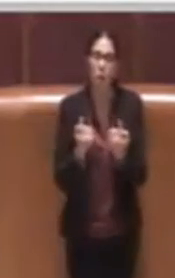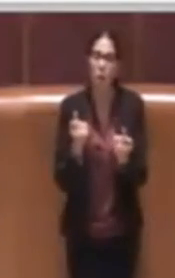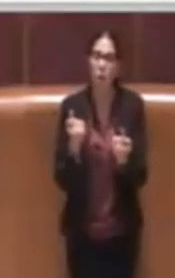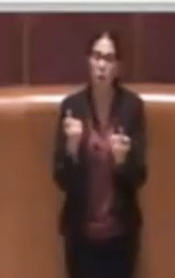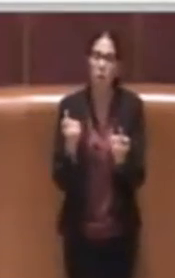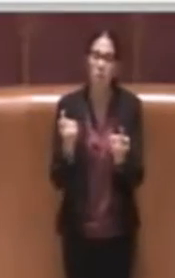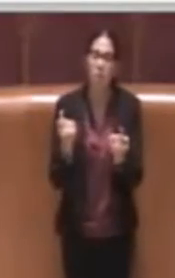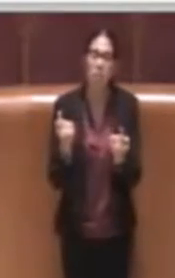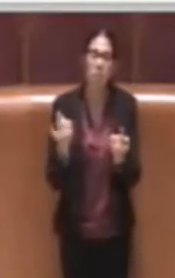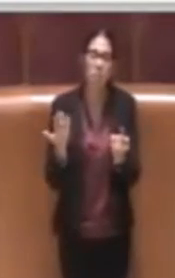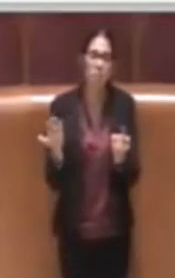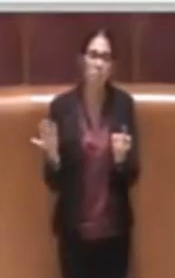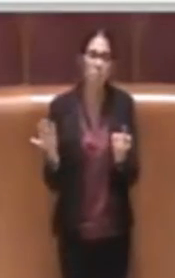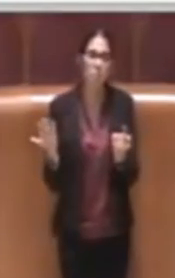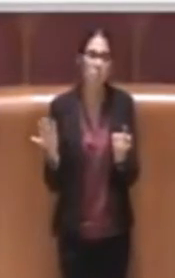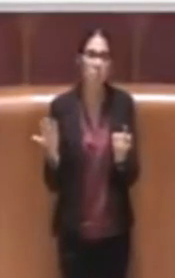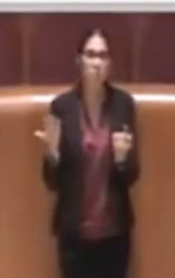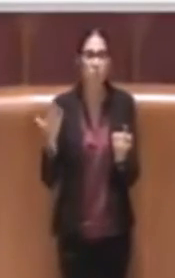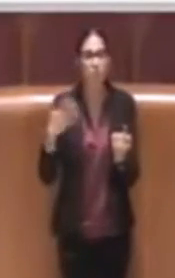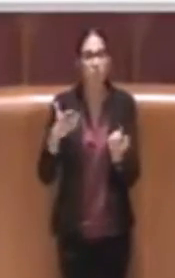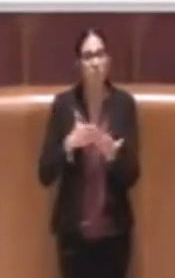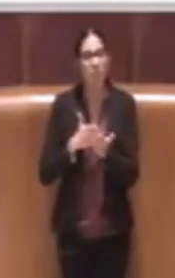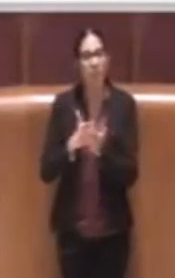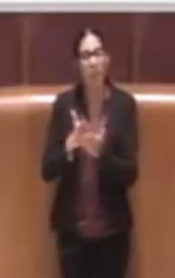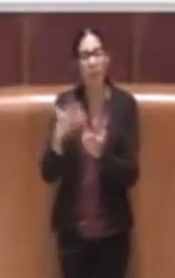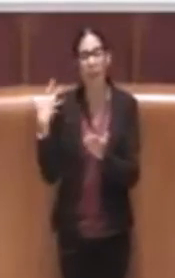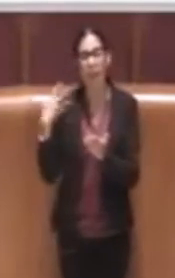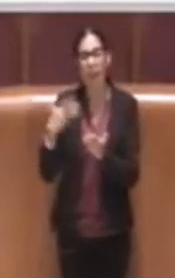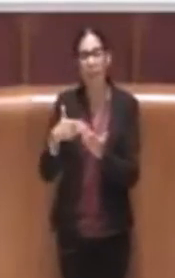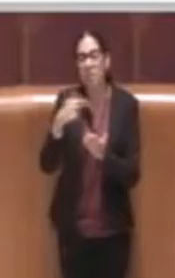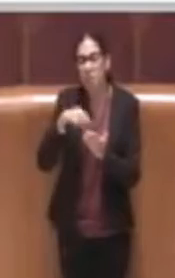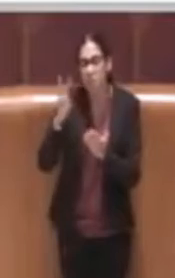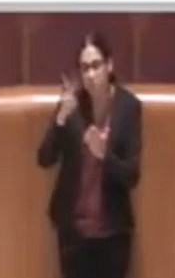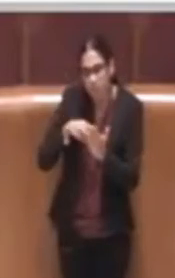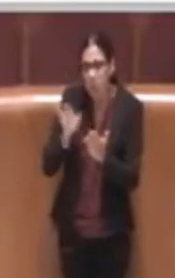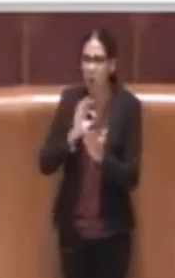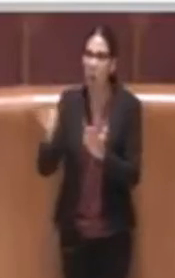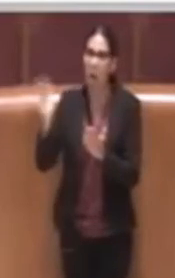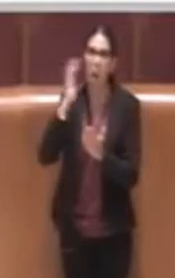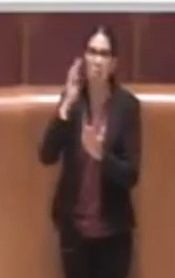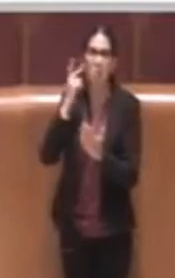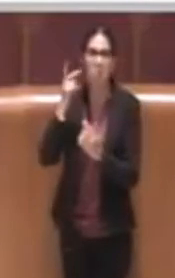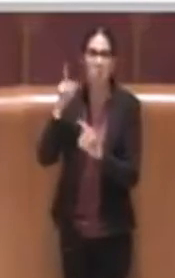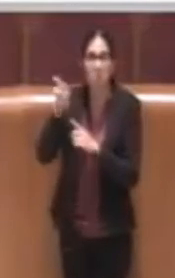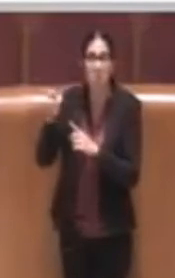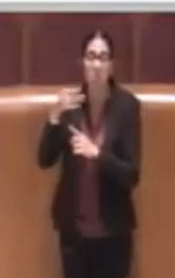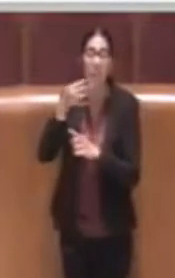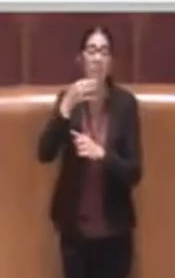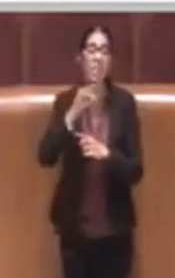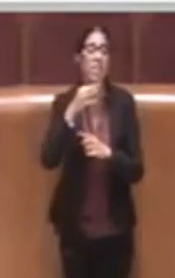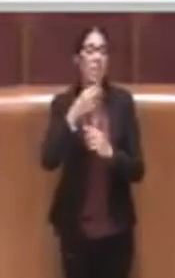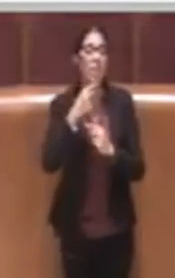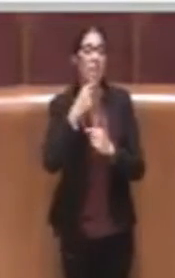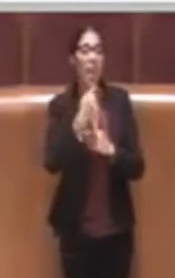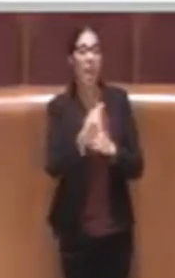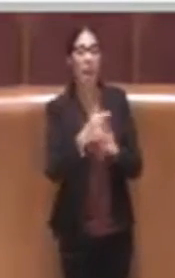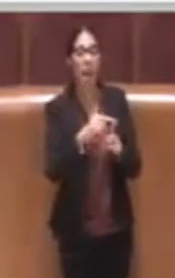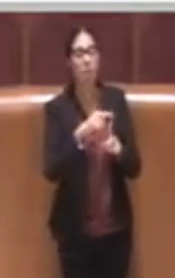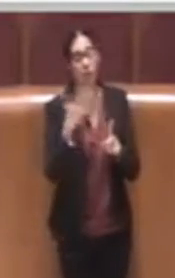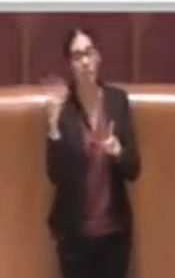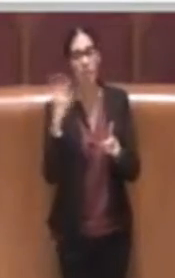lette nel corso degli anni abbiamo ascoltato delle dichiarazioni spesso